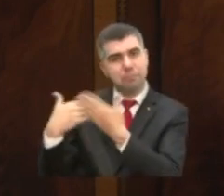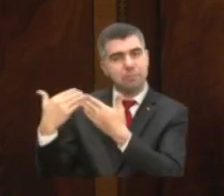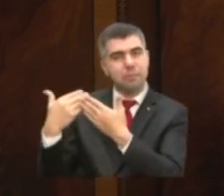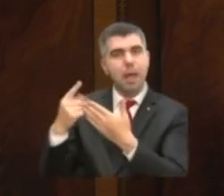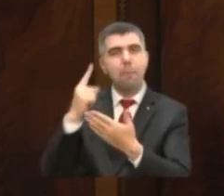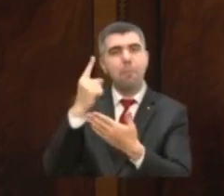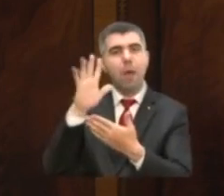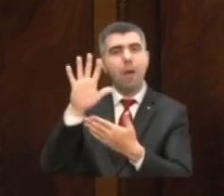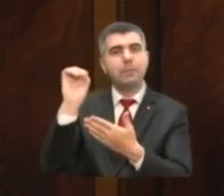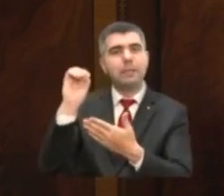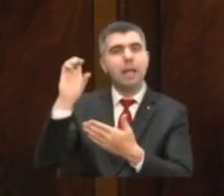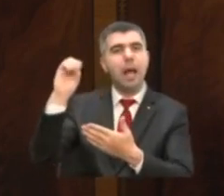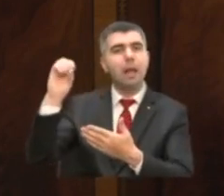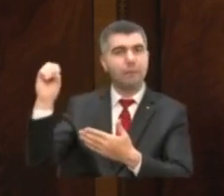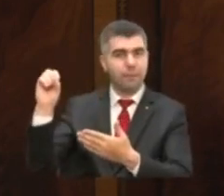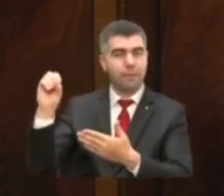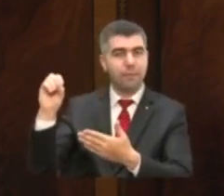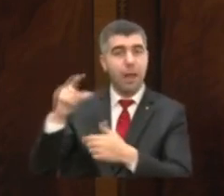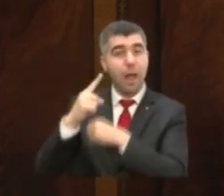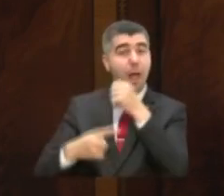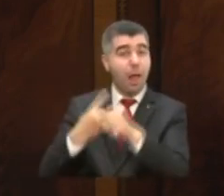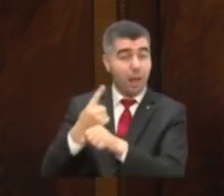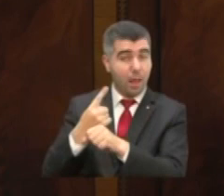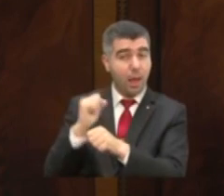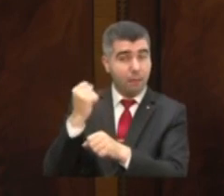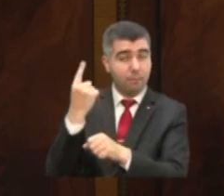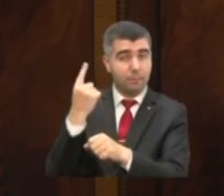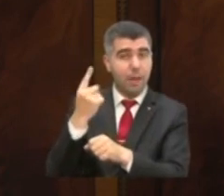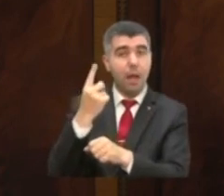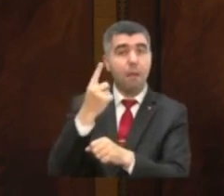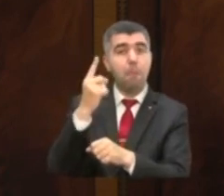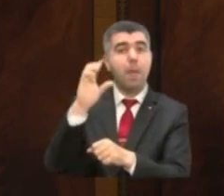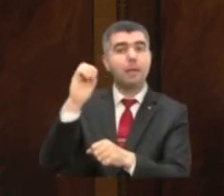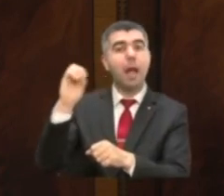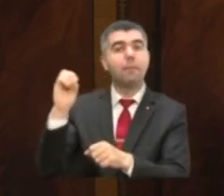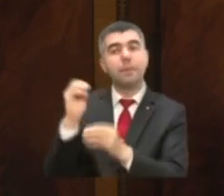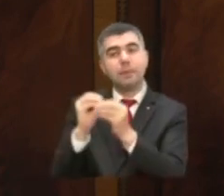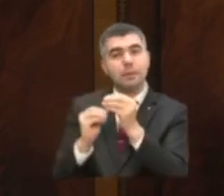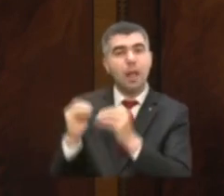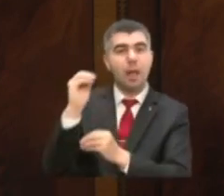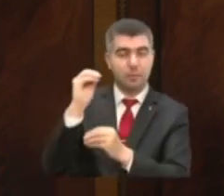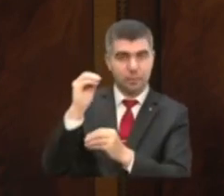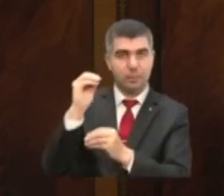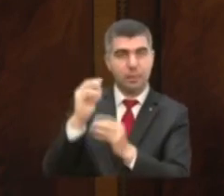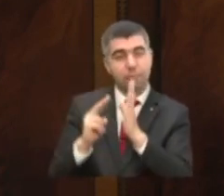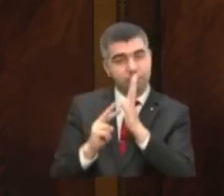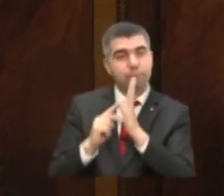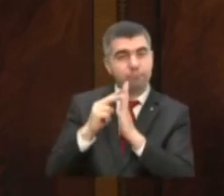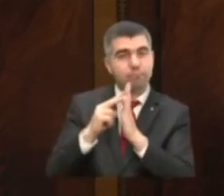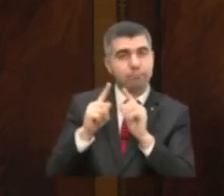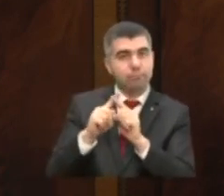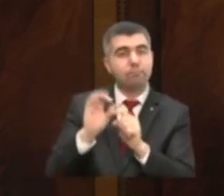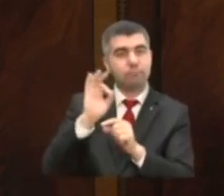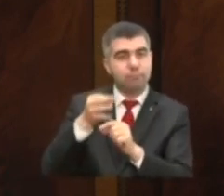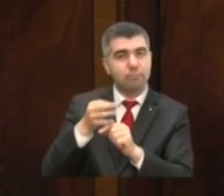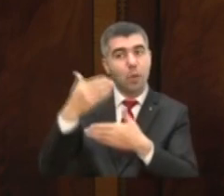150 ألف، يعني في سنة واحدة زدنا ما يقرب من 100 ألف، وهذا غادي يزيد متصاعد نتيجة توفير مزيد من